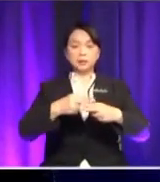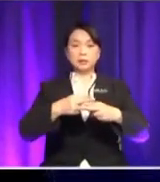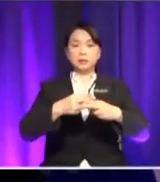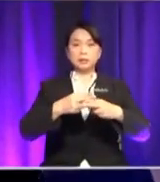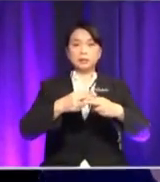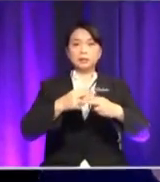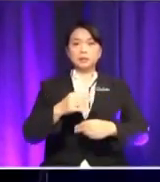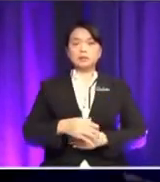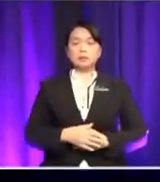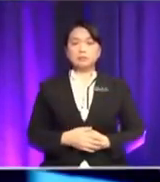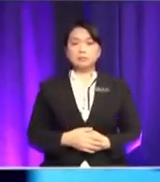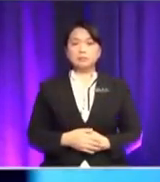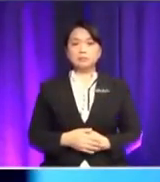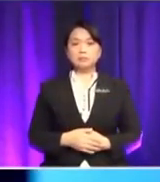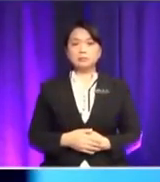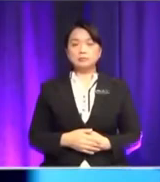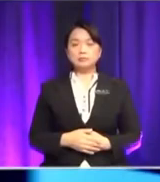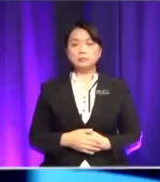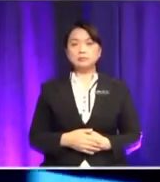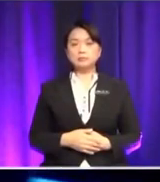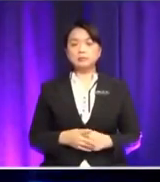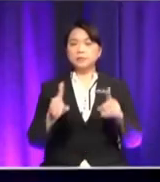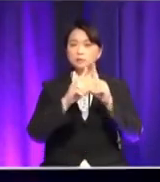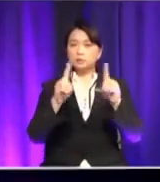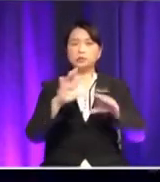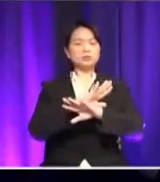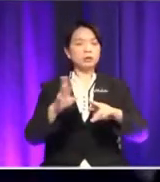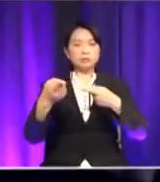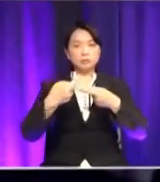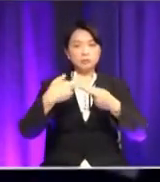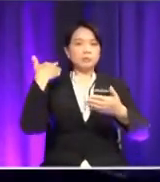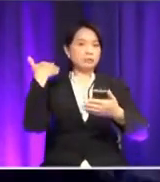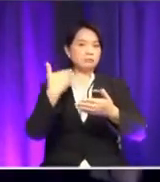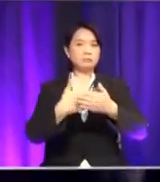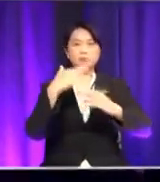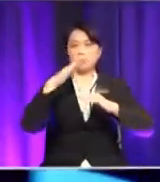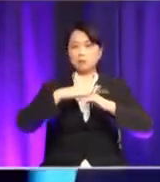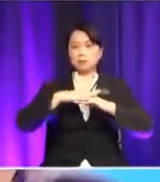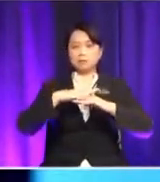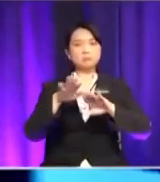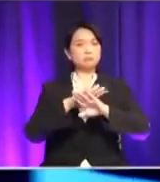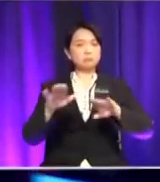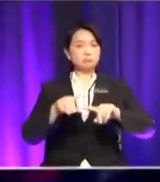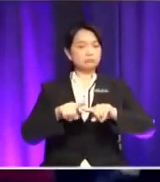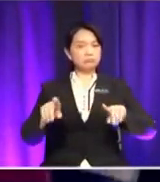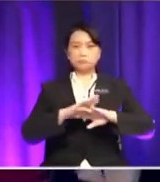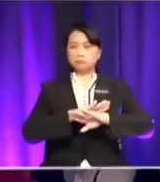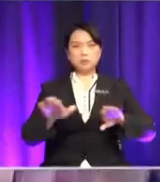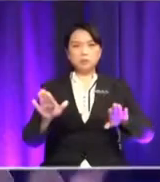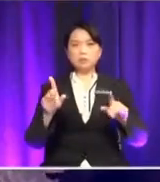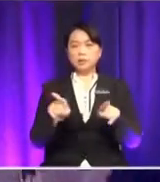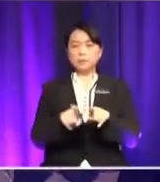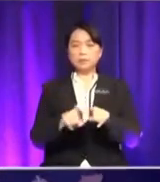blibli masa dan dinding di aja tidak rapat sampai ke atas biasa Yuk kita dimonim sampai ke atas